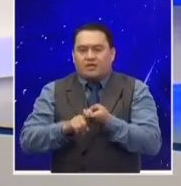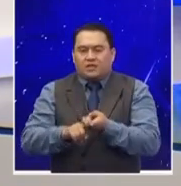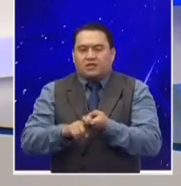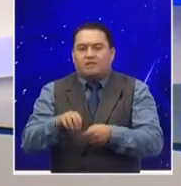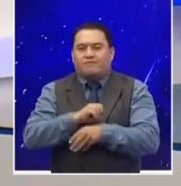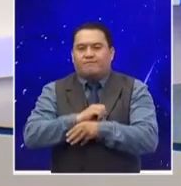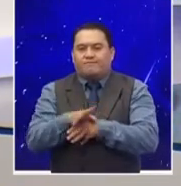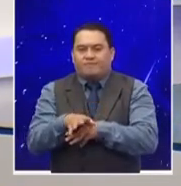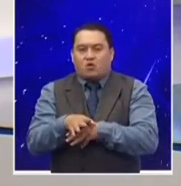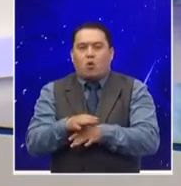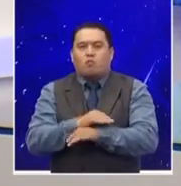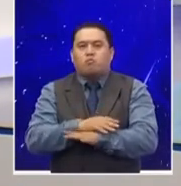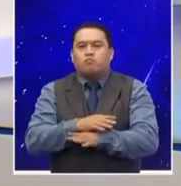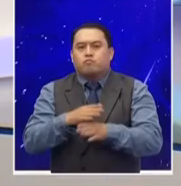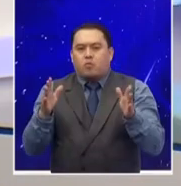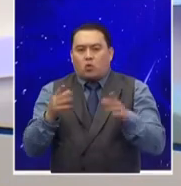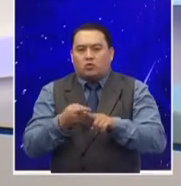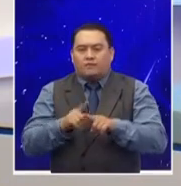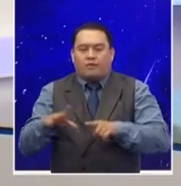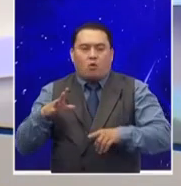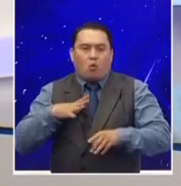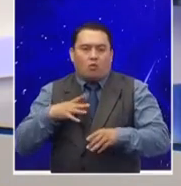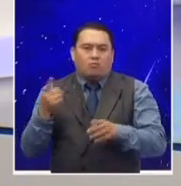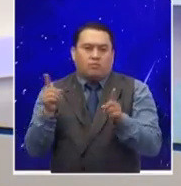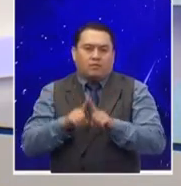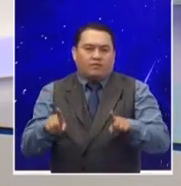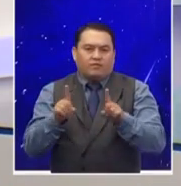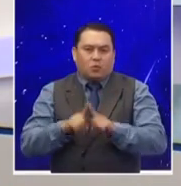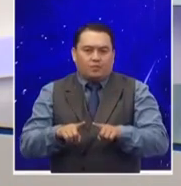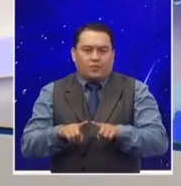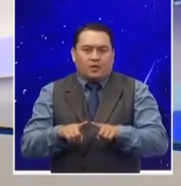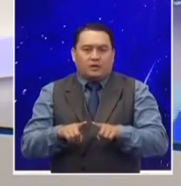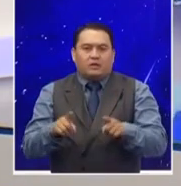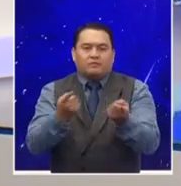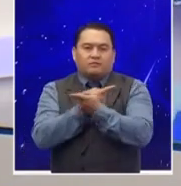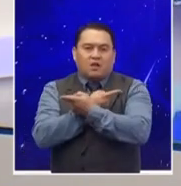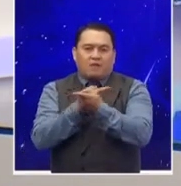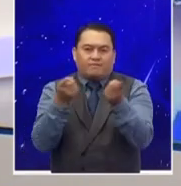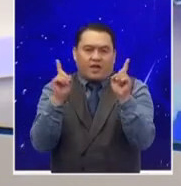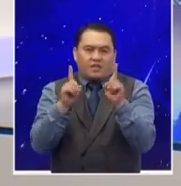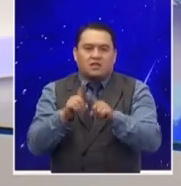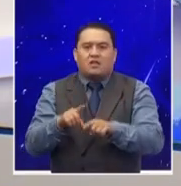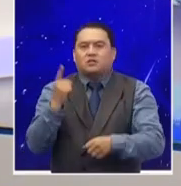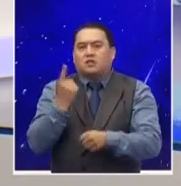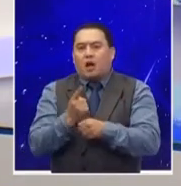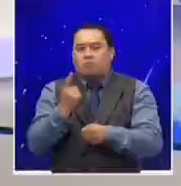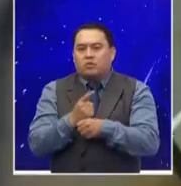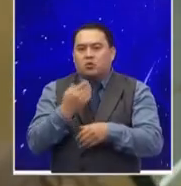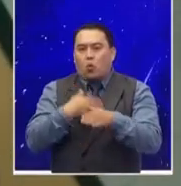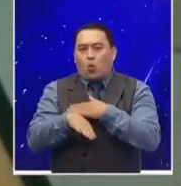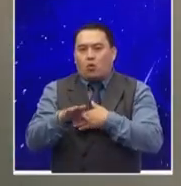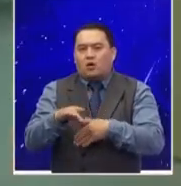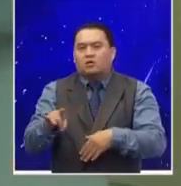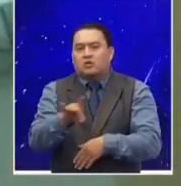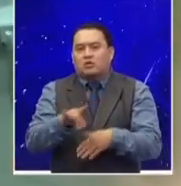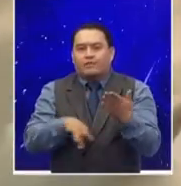ухудшением эпидемиологической ситуации на фоне второй волны пандемии коронавируса. В Словении гражданам запретили покидать свои